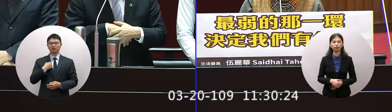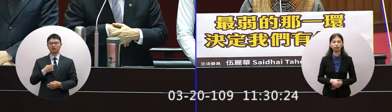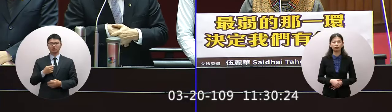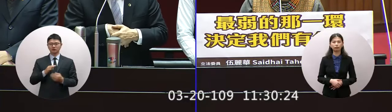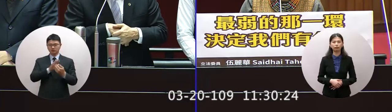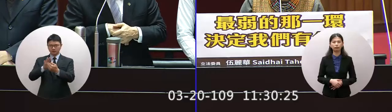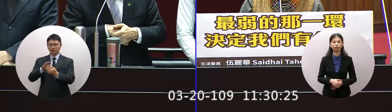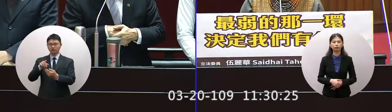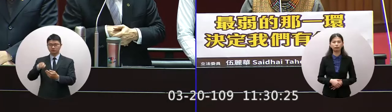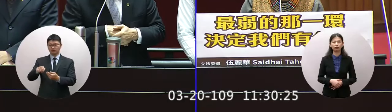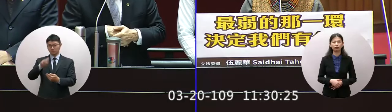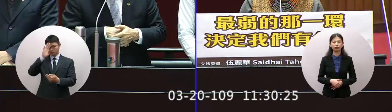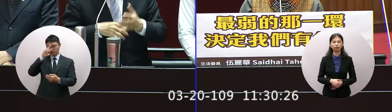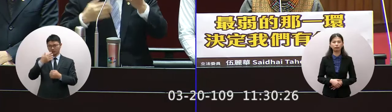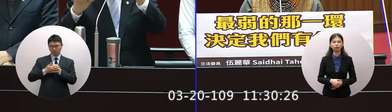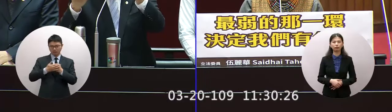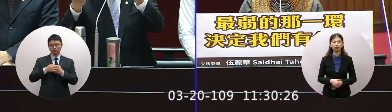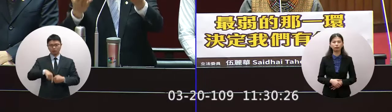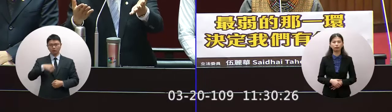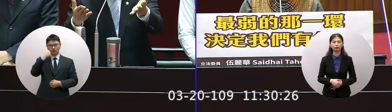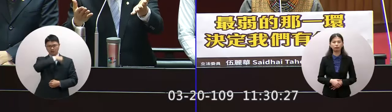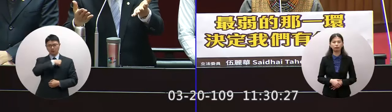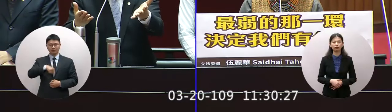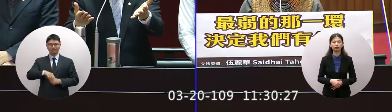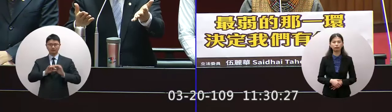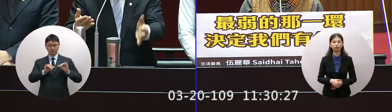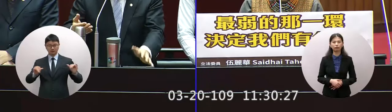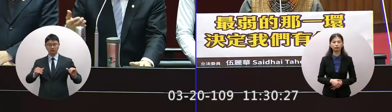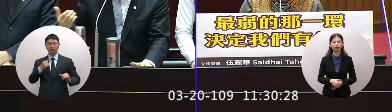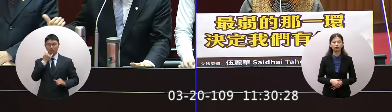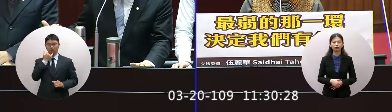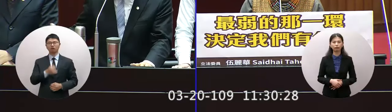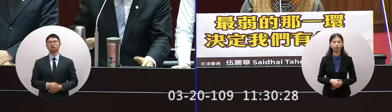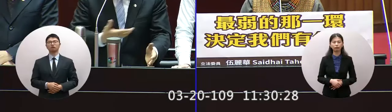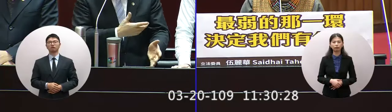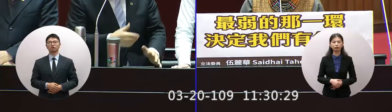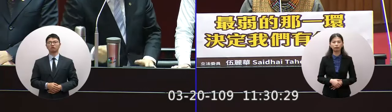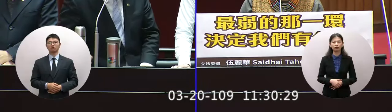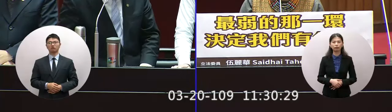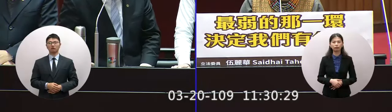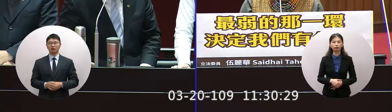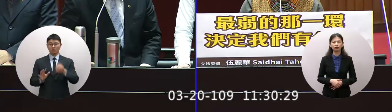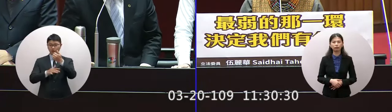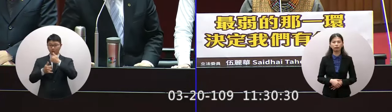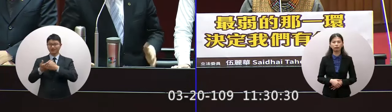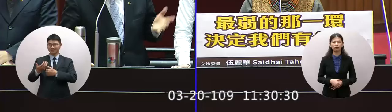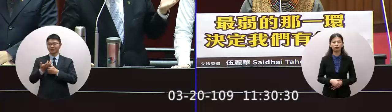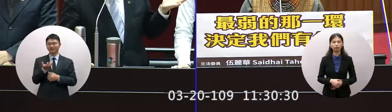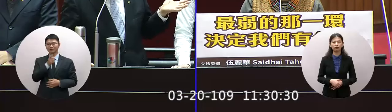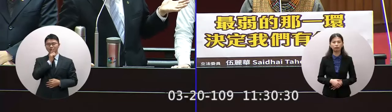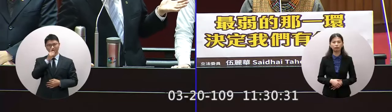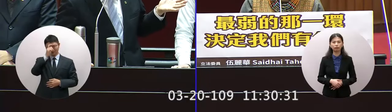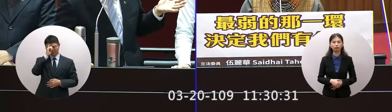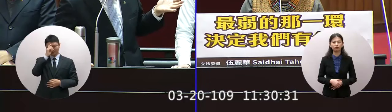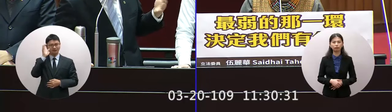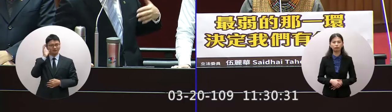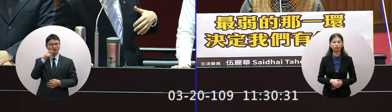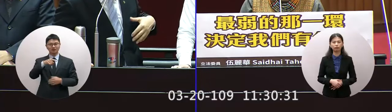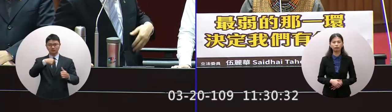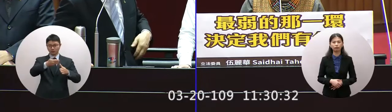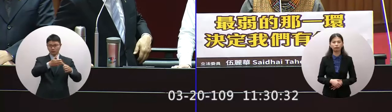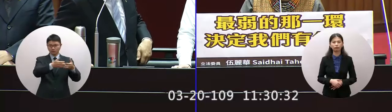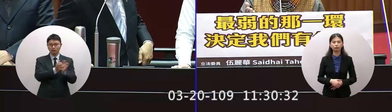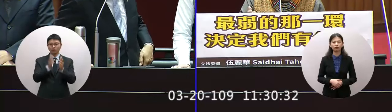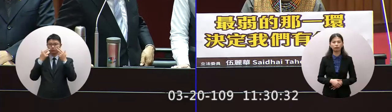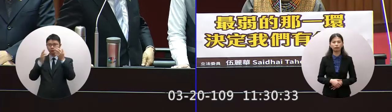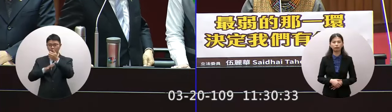台湾这一块土地。那委员指教， 是 要听教育部和委员袁明伟，我请他们来给你